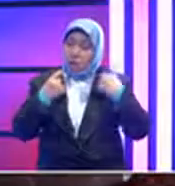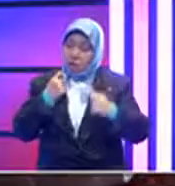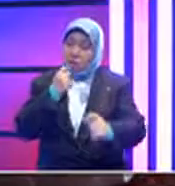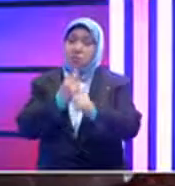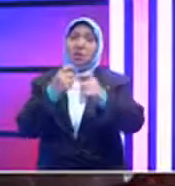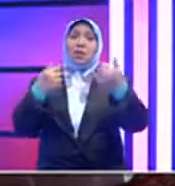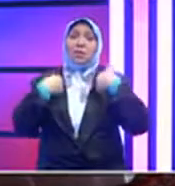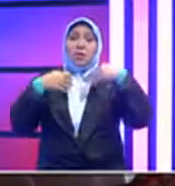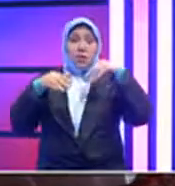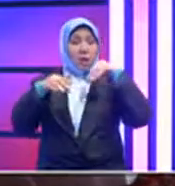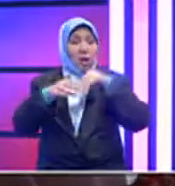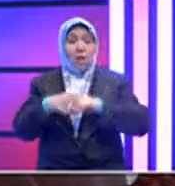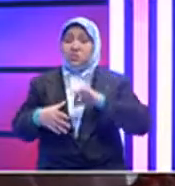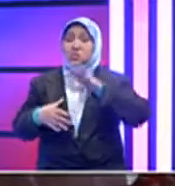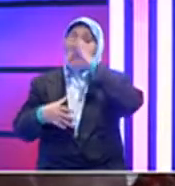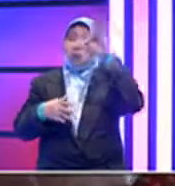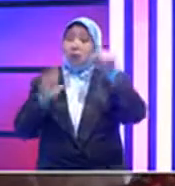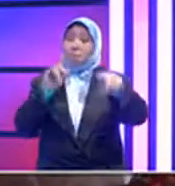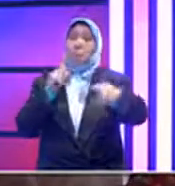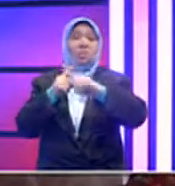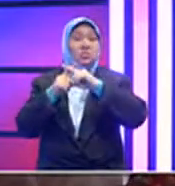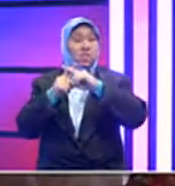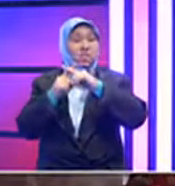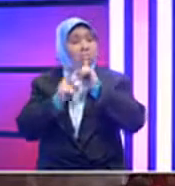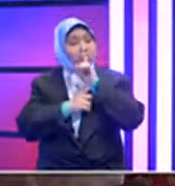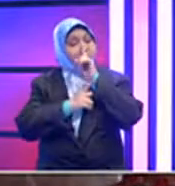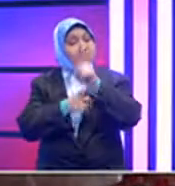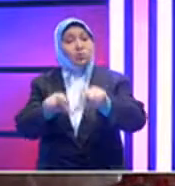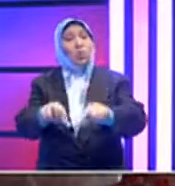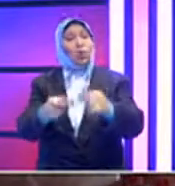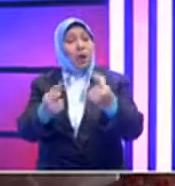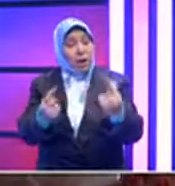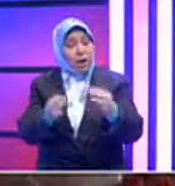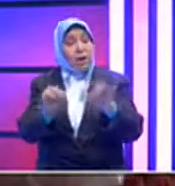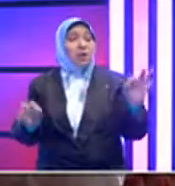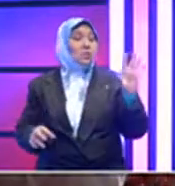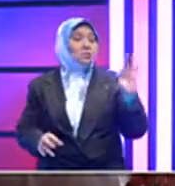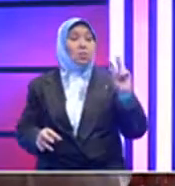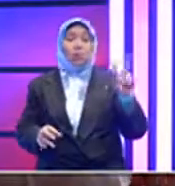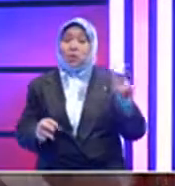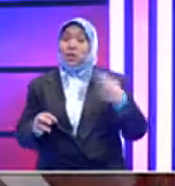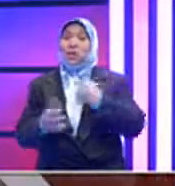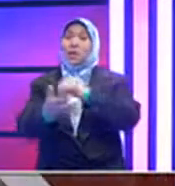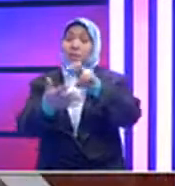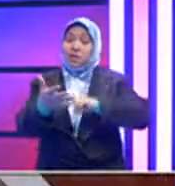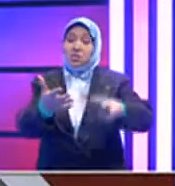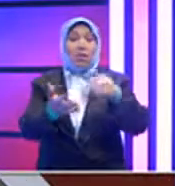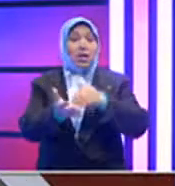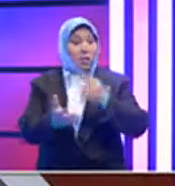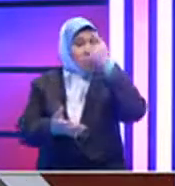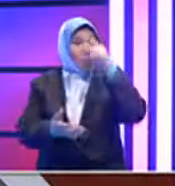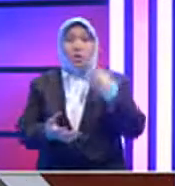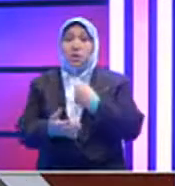dalam fight dalam semangat positif ini sudah tentunya Quran nih ayat 52 kita baca sekali lagi untuk kita